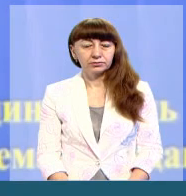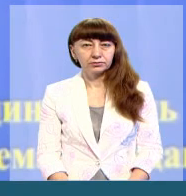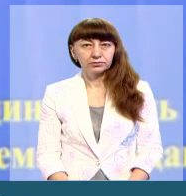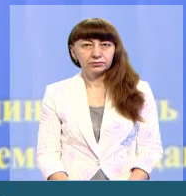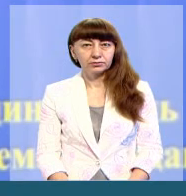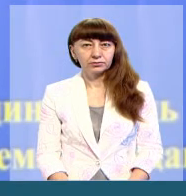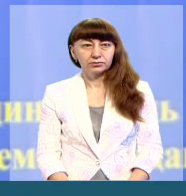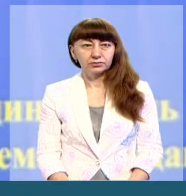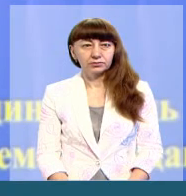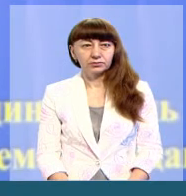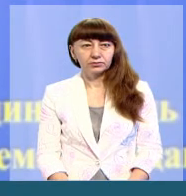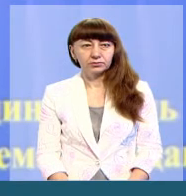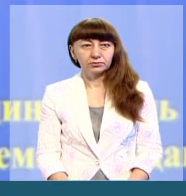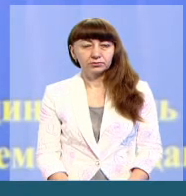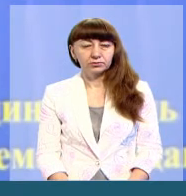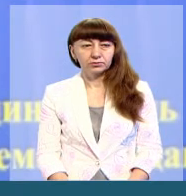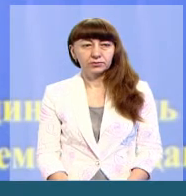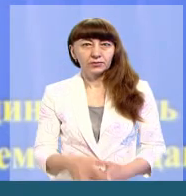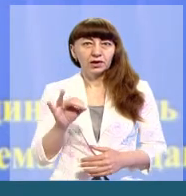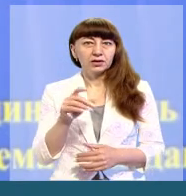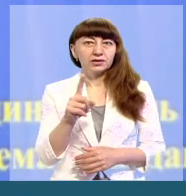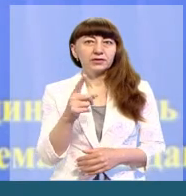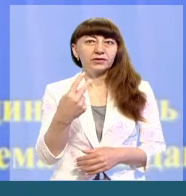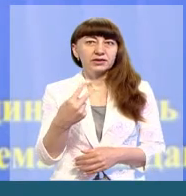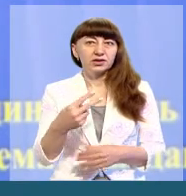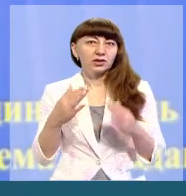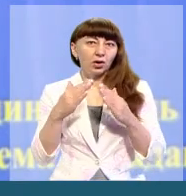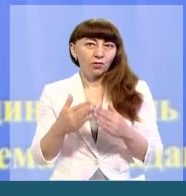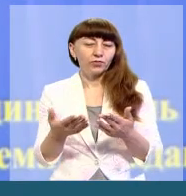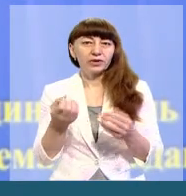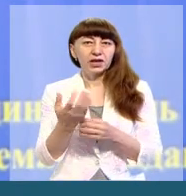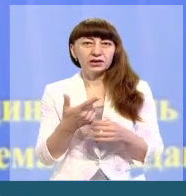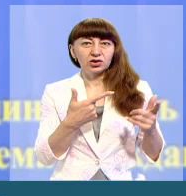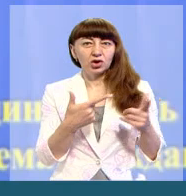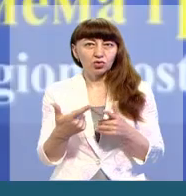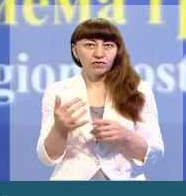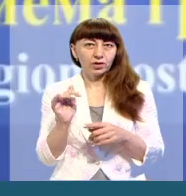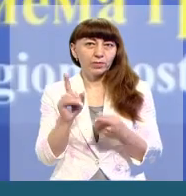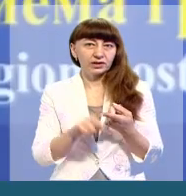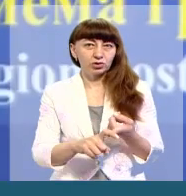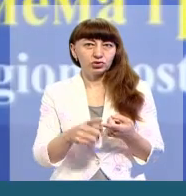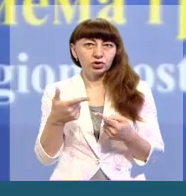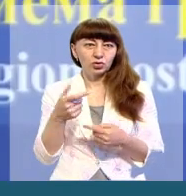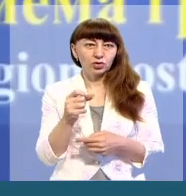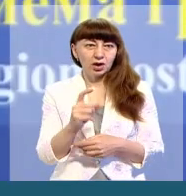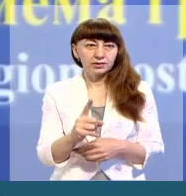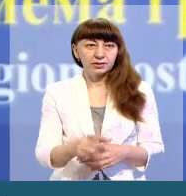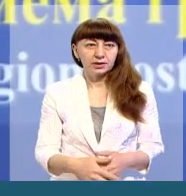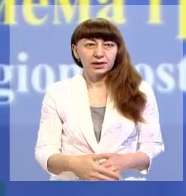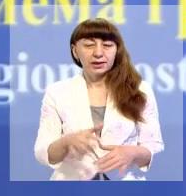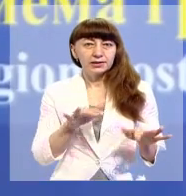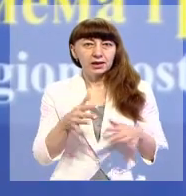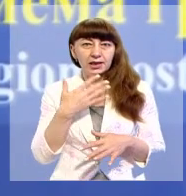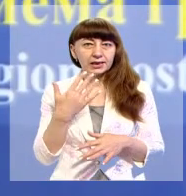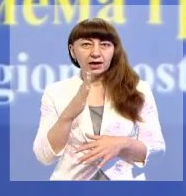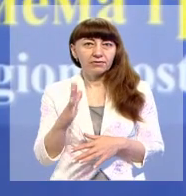болмағасын. Аналар айтады, біз қосалмаймыз, газ жоқ, неден қосамыз де. Соны білейік деп келдік. Газда мәселе ода